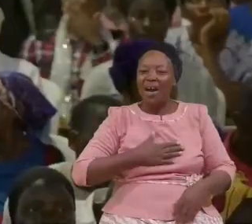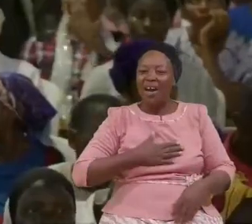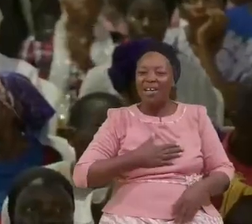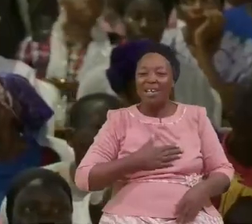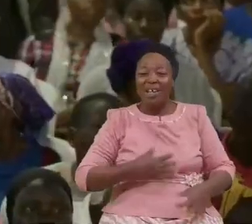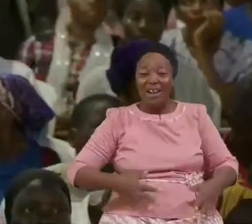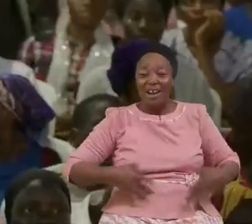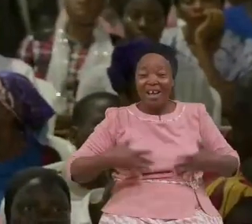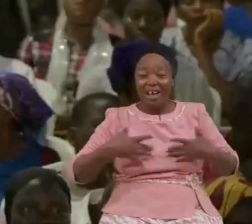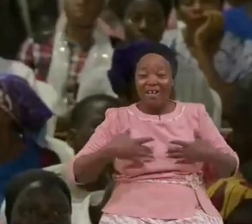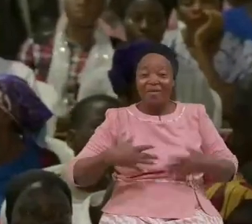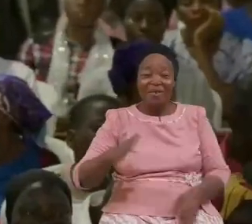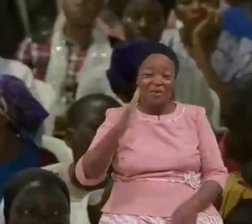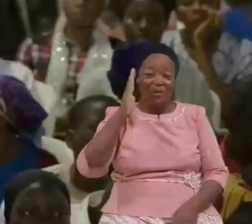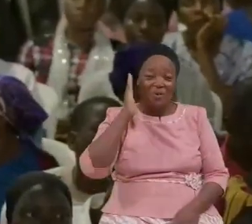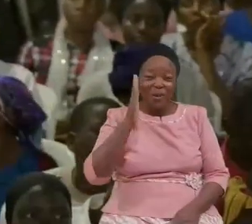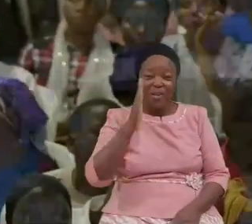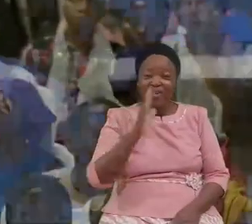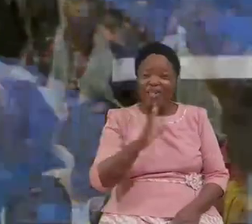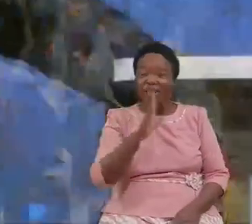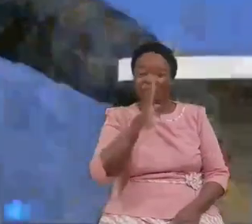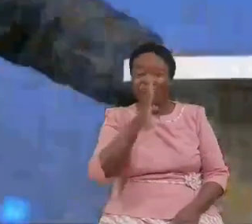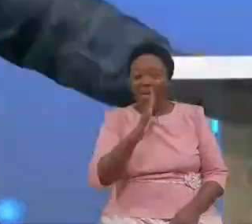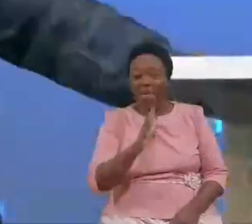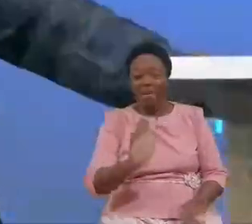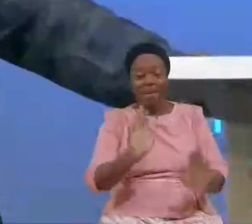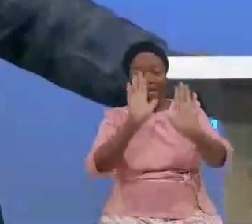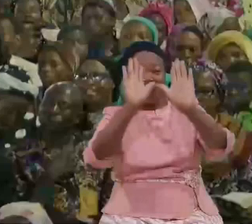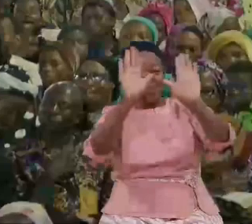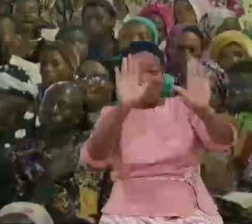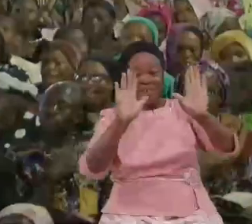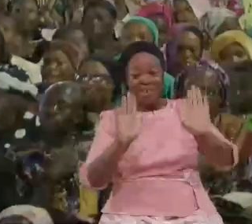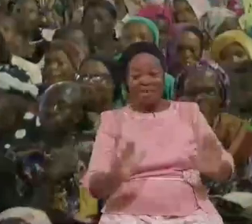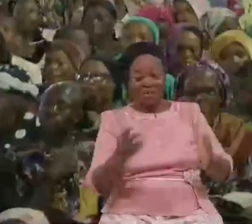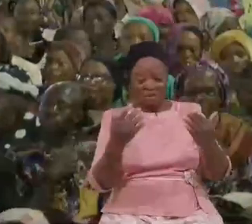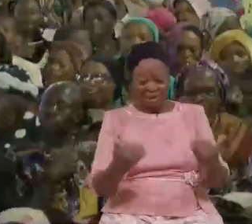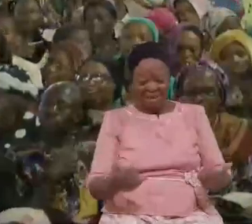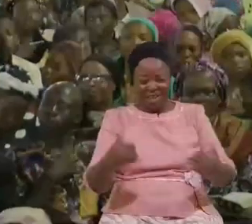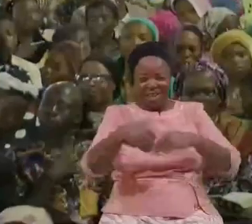toi que le ciel t'entende